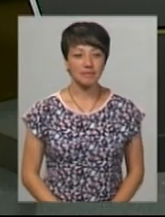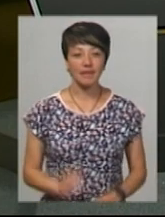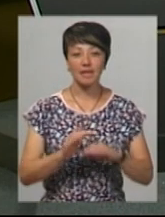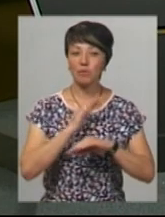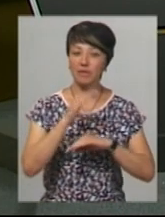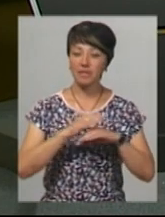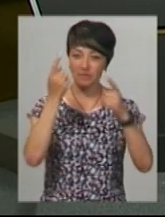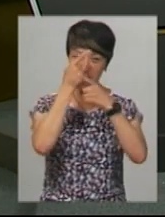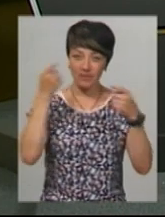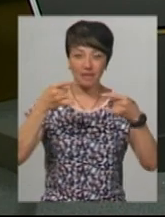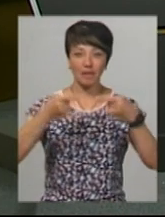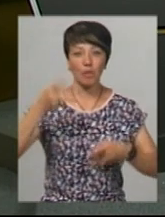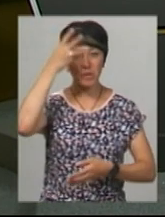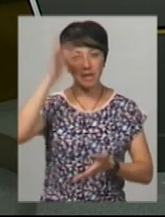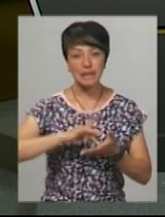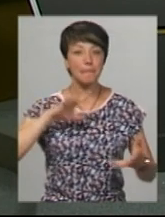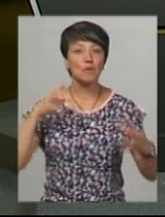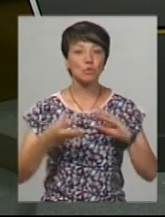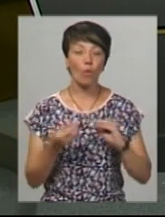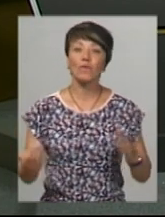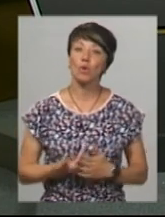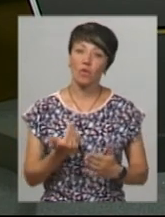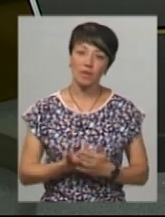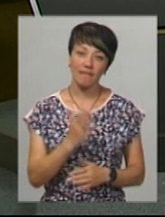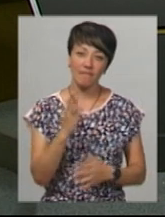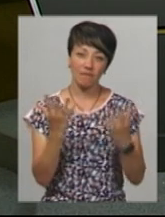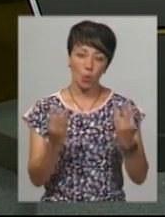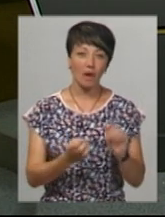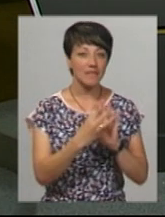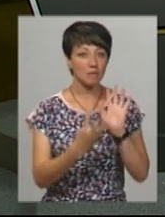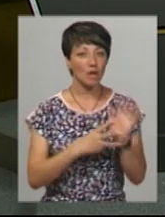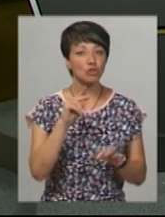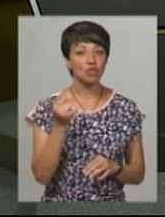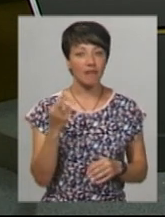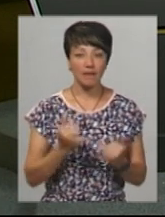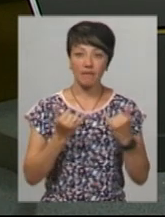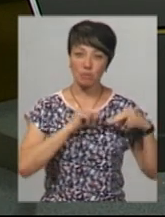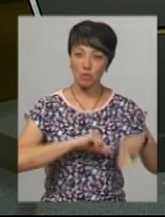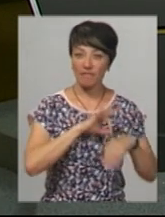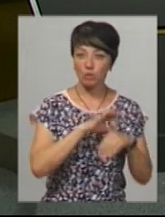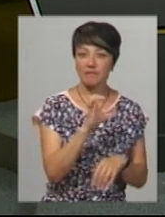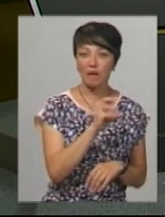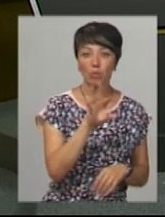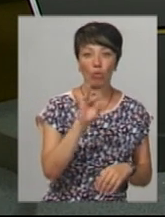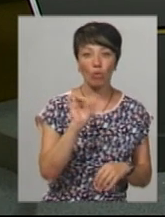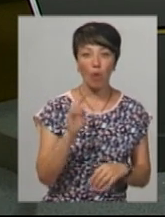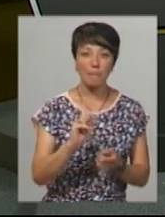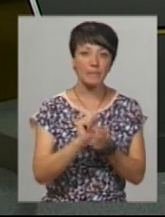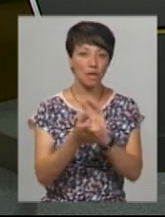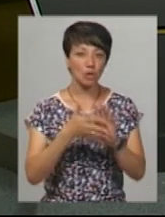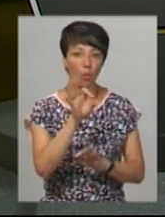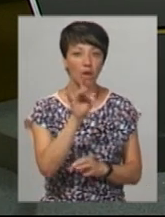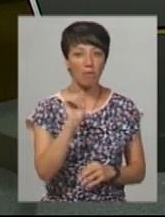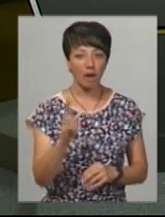Добрий вечір. В ефірі каналу «Поділля Центр». Підсумковий випуск новин вівторка, 18 червня. В студії ведуча Світлана Поробок, диктор жестової мови Ольга